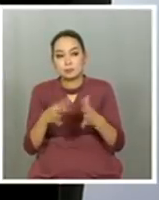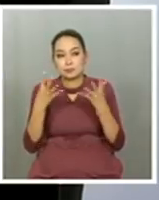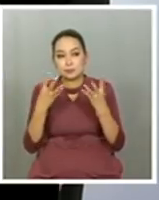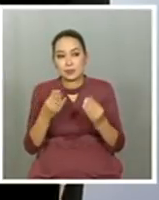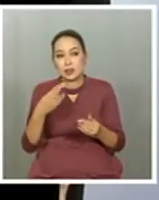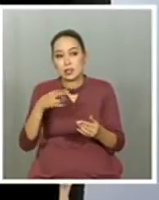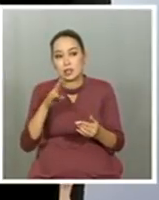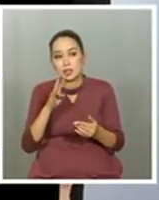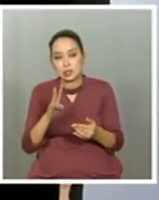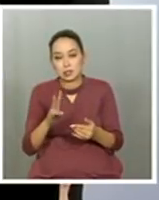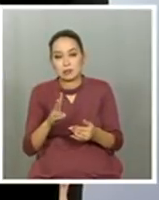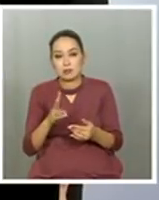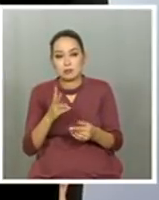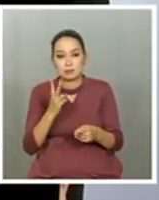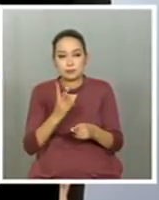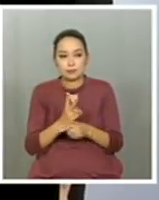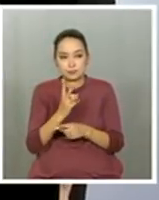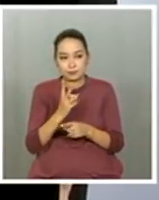ДНХ екеселенеді.